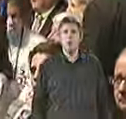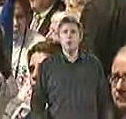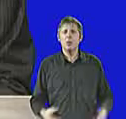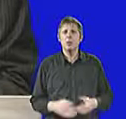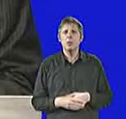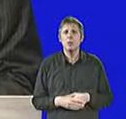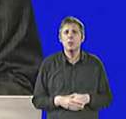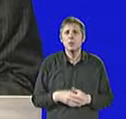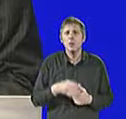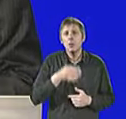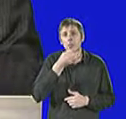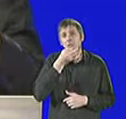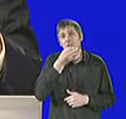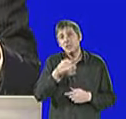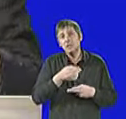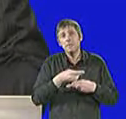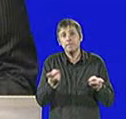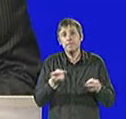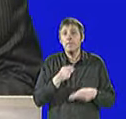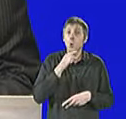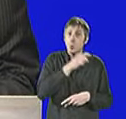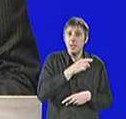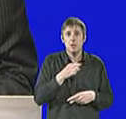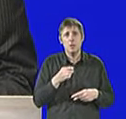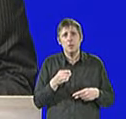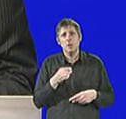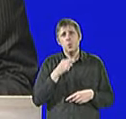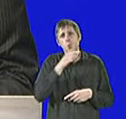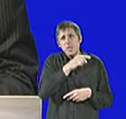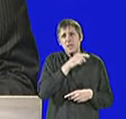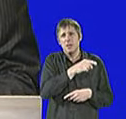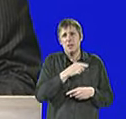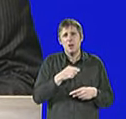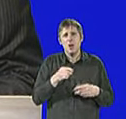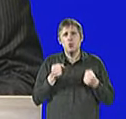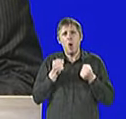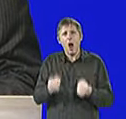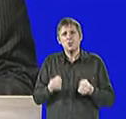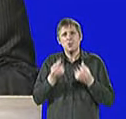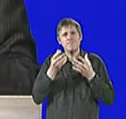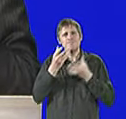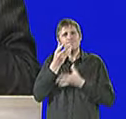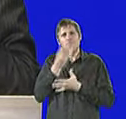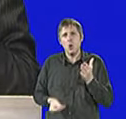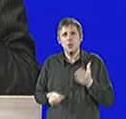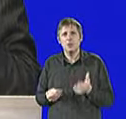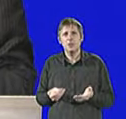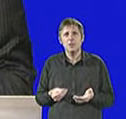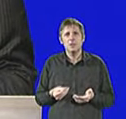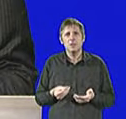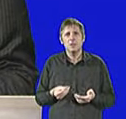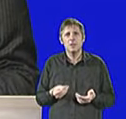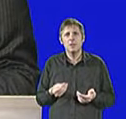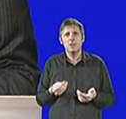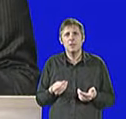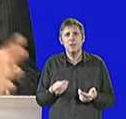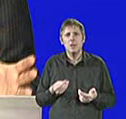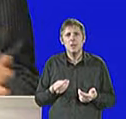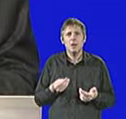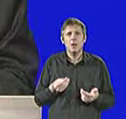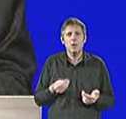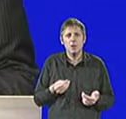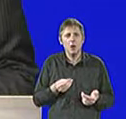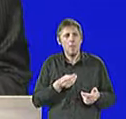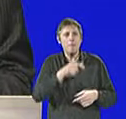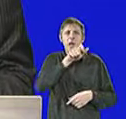Quand je dis qu'il manque de courage, parce que manquer de courage, c'est refuser de dire la même chose selon